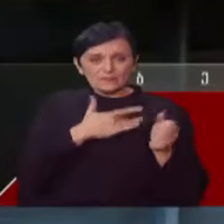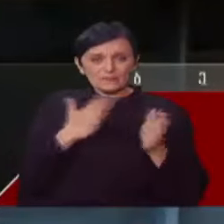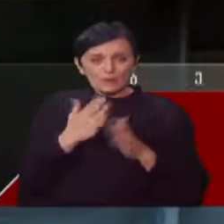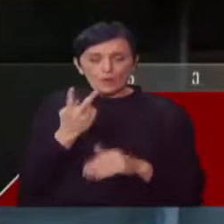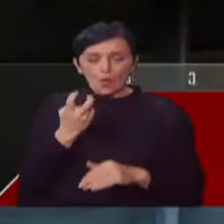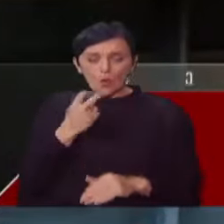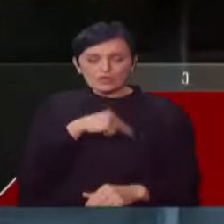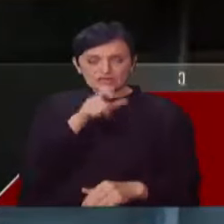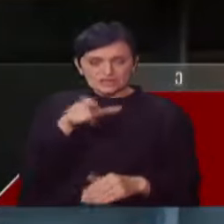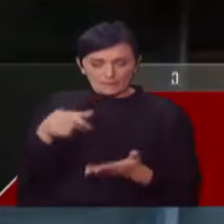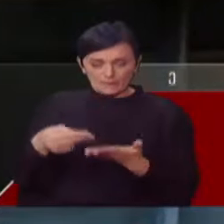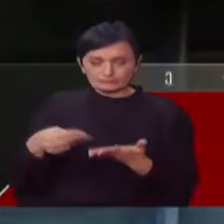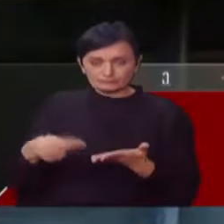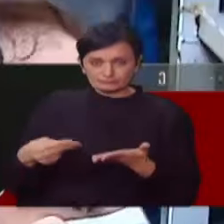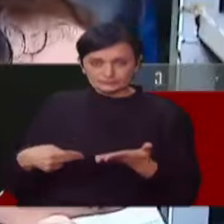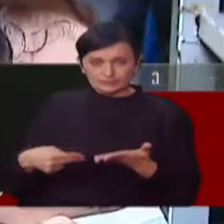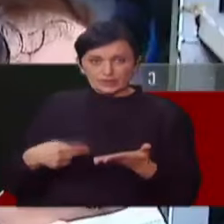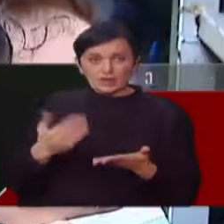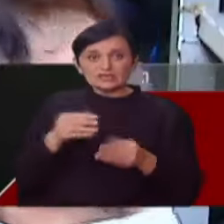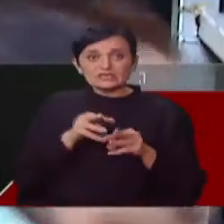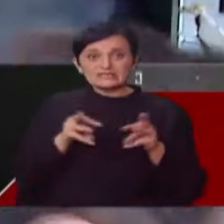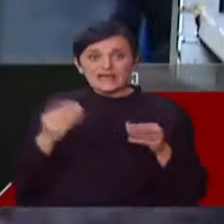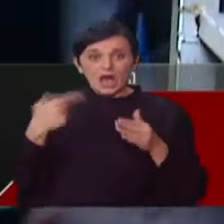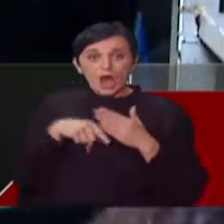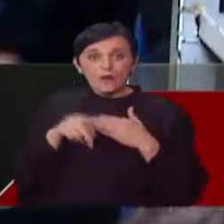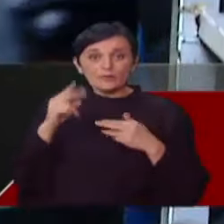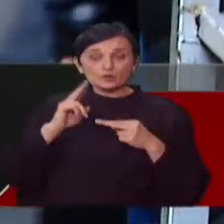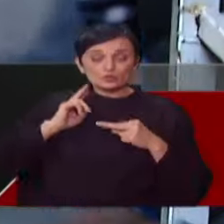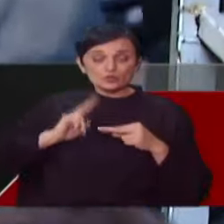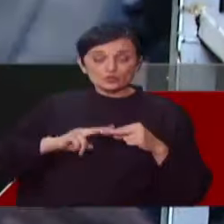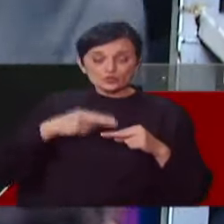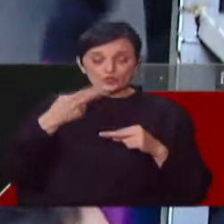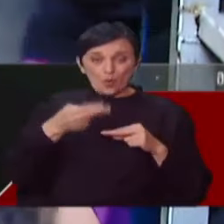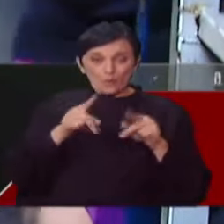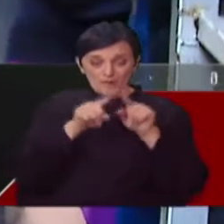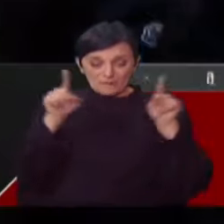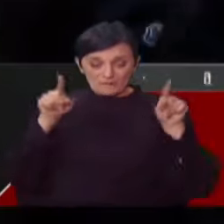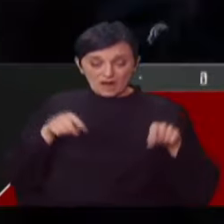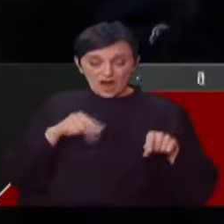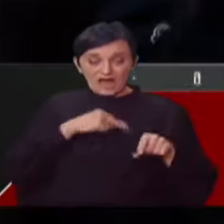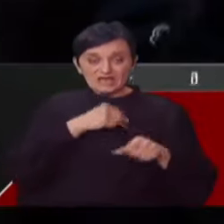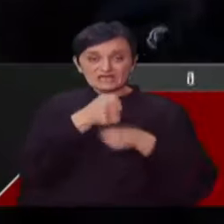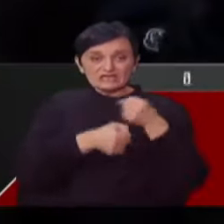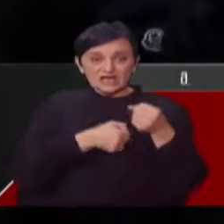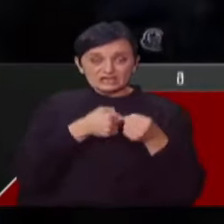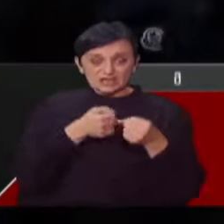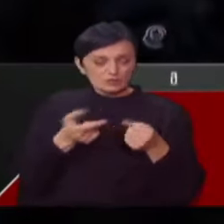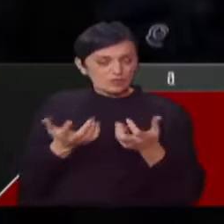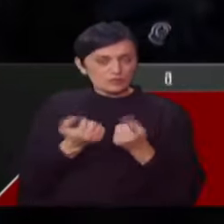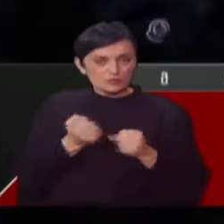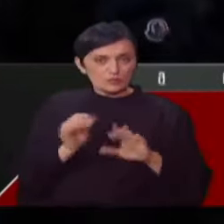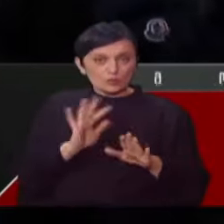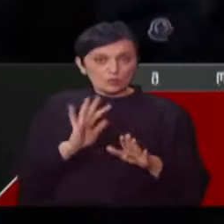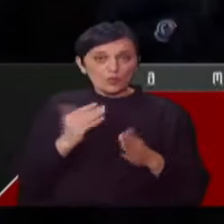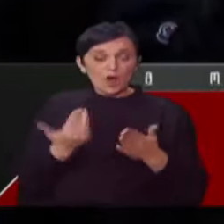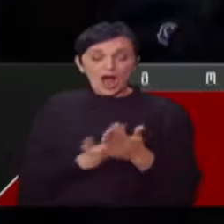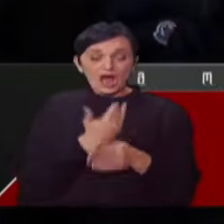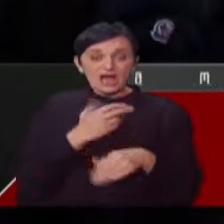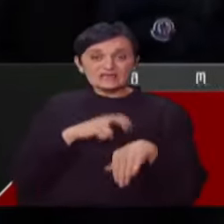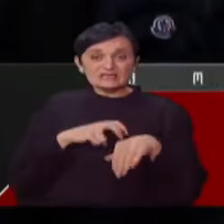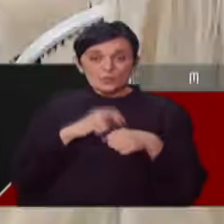200 თანამშრომელი აწერს ხელს. Მათთვის სამინისტროს მიერ კომპენსაციების პაკეტი და დასაქმების შეთავაზება მიუღებელია. Მედპერსონალი ახალი